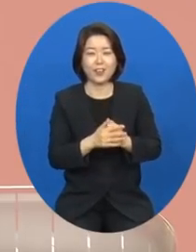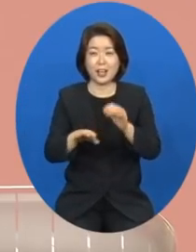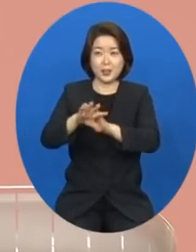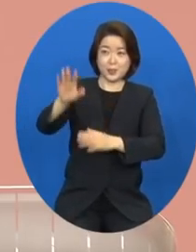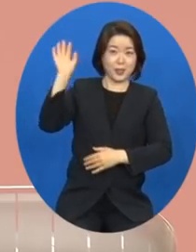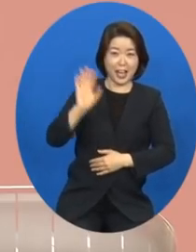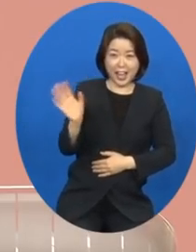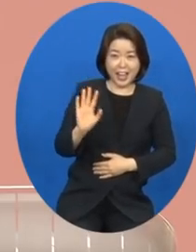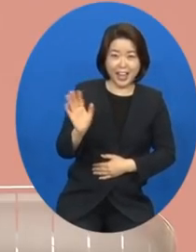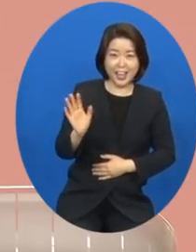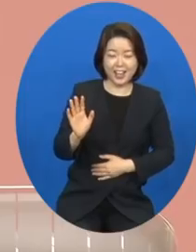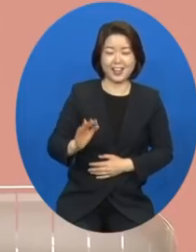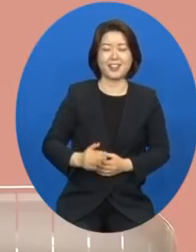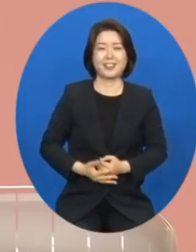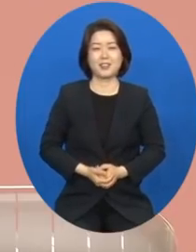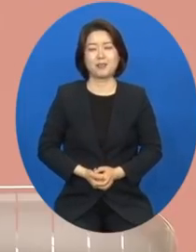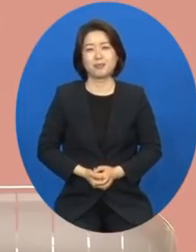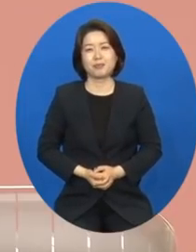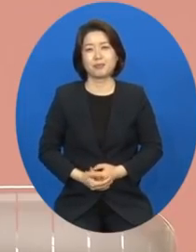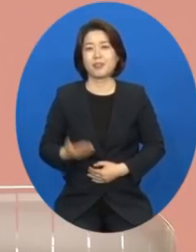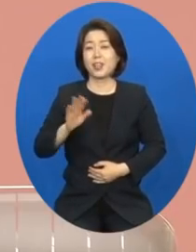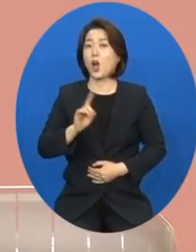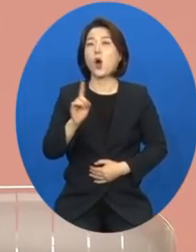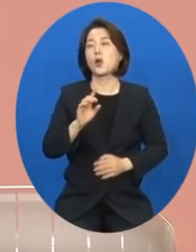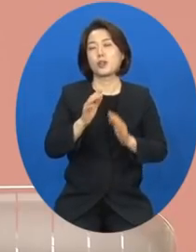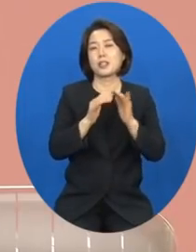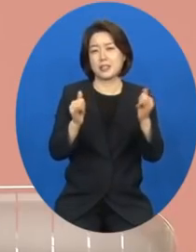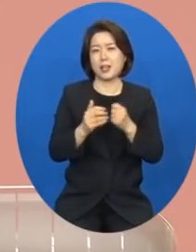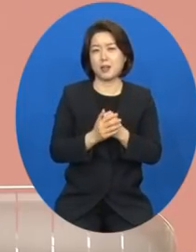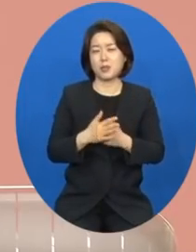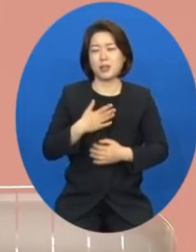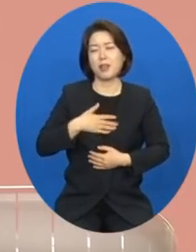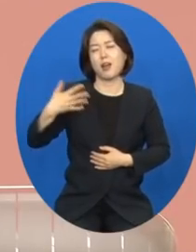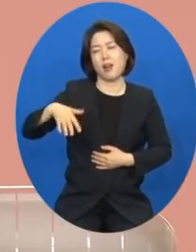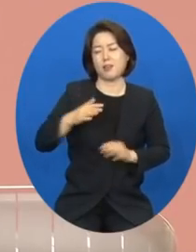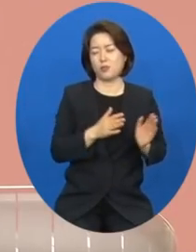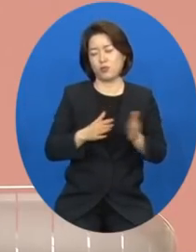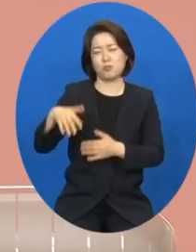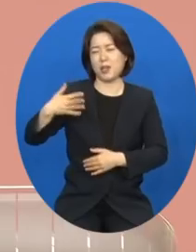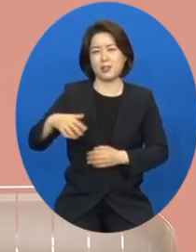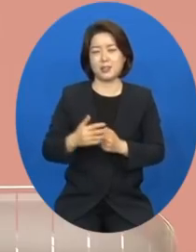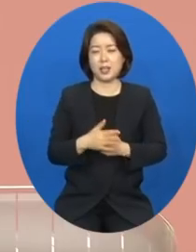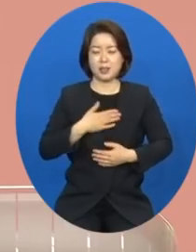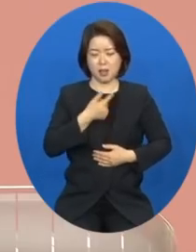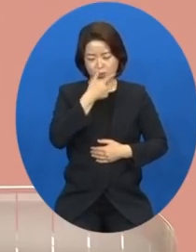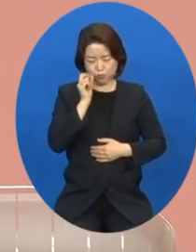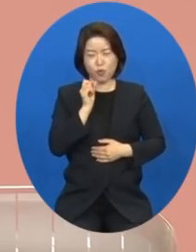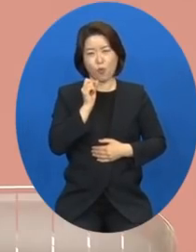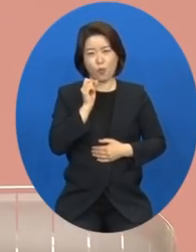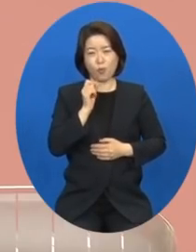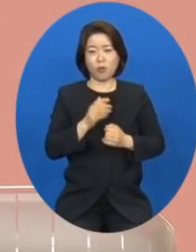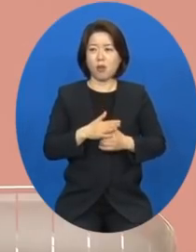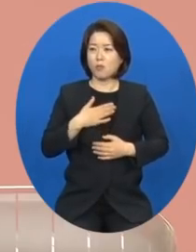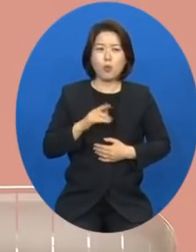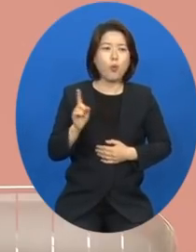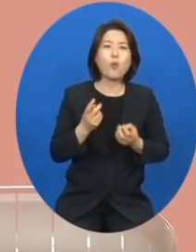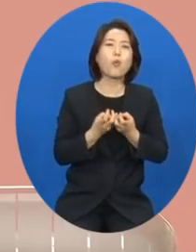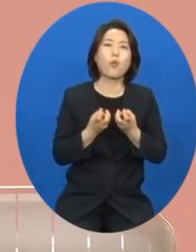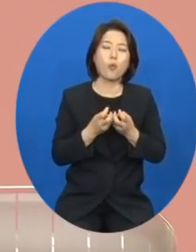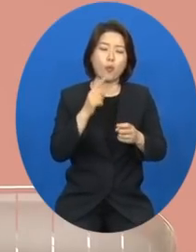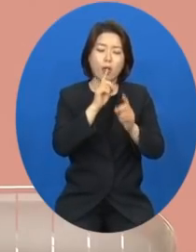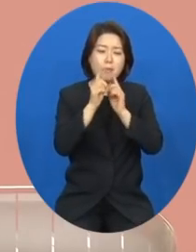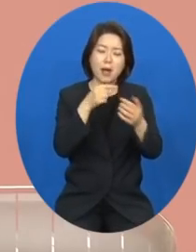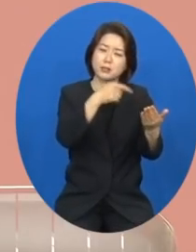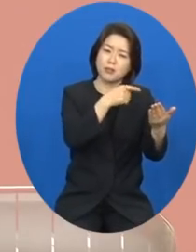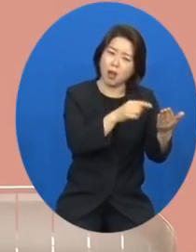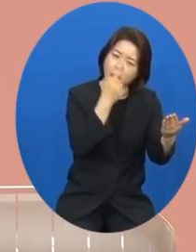들을 수 있는가요 아 내 어떤 분들은 그래요 아 나는 아직 준비가 안 돼서 않아 너무 부족해 내가 뭘 어떻게 아이들에게 말씀을